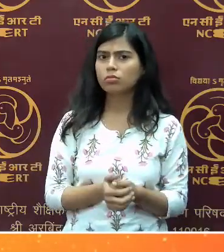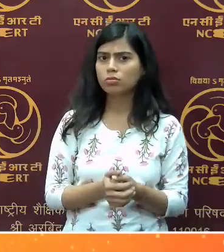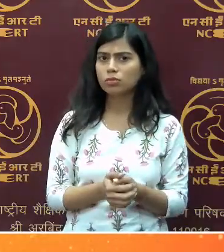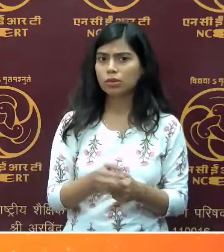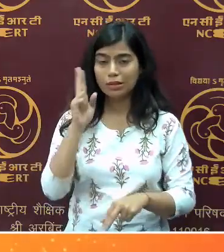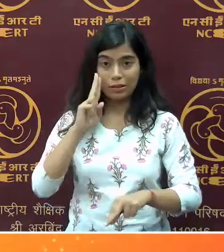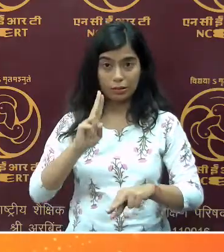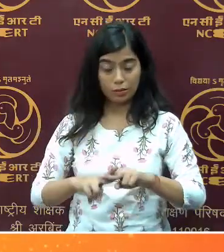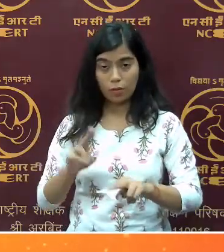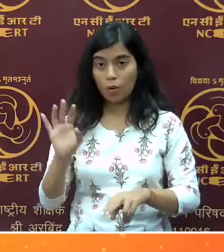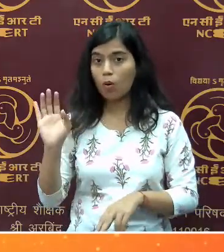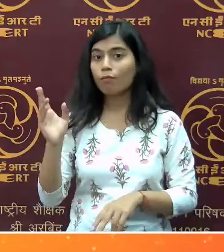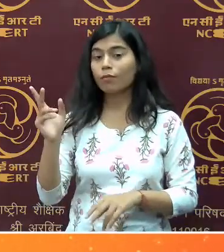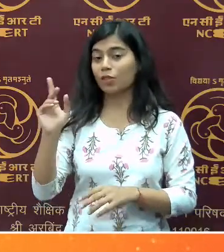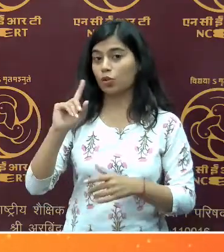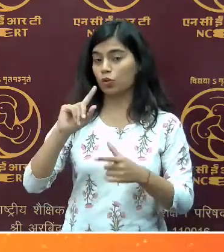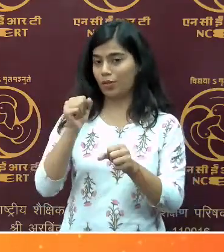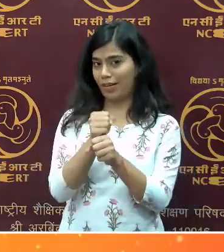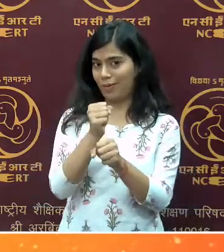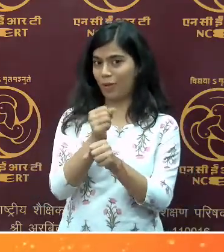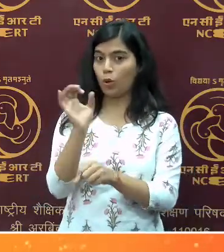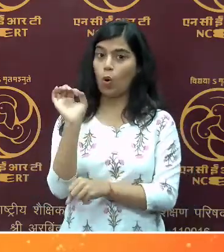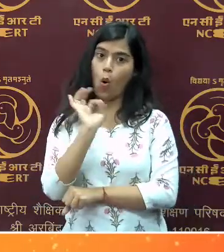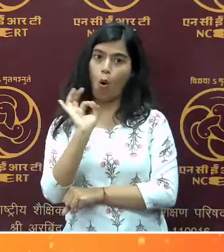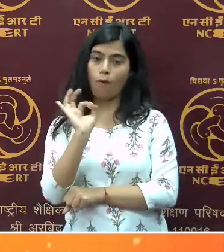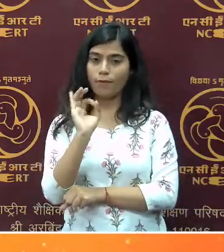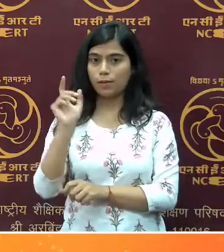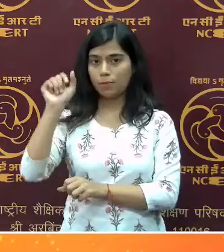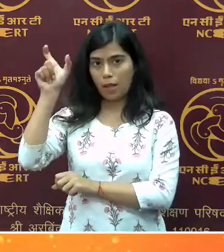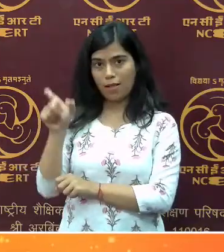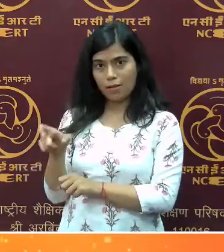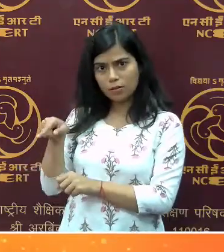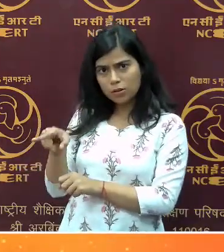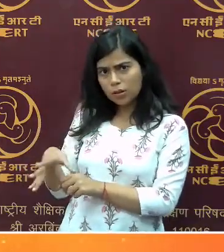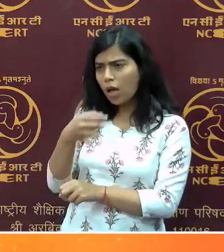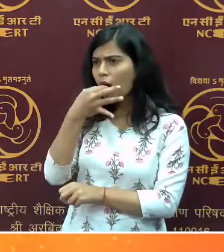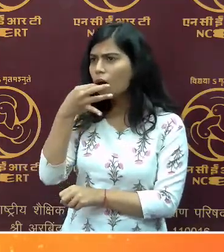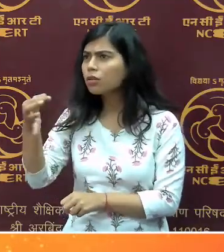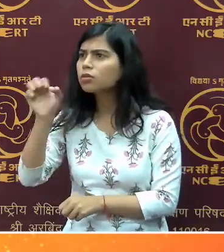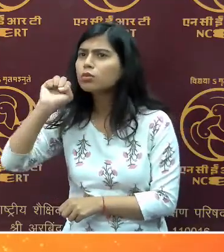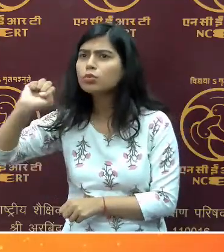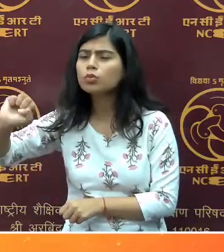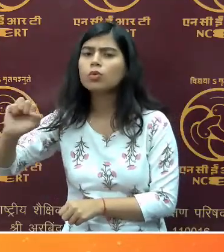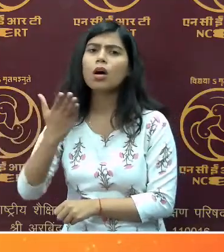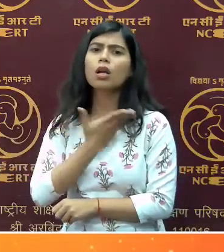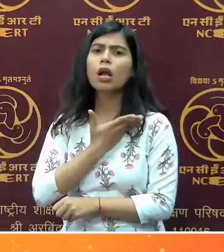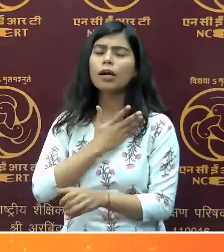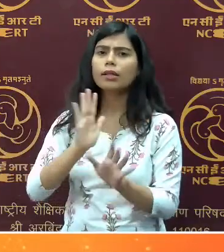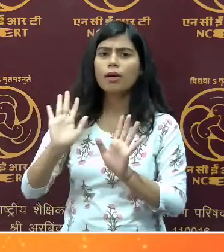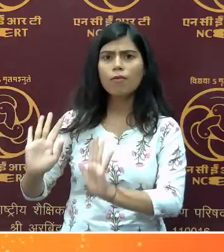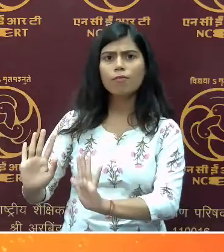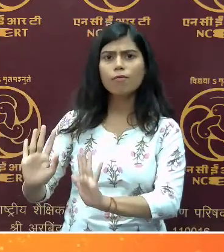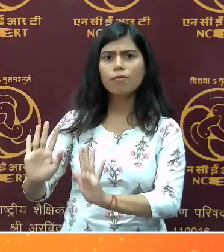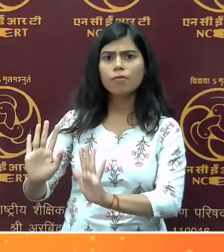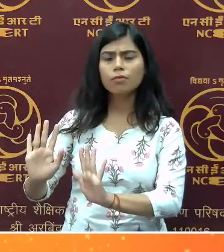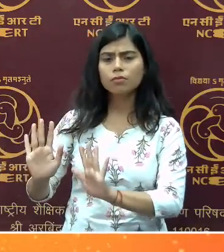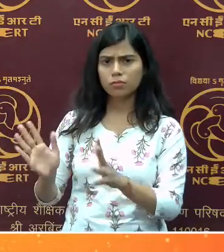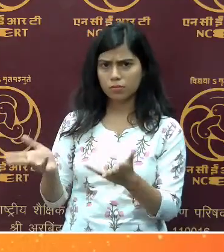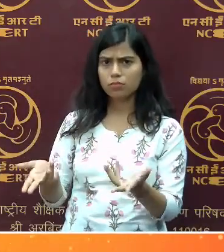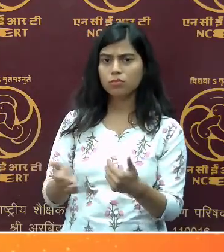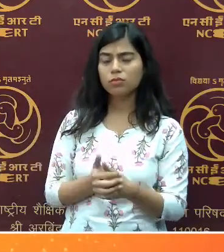ऑफ गवर्नमेंट कमिट्स एनी wrong against right of any person, government will ask with what right did you do it. So, these are